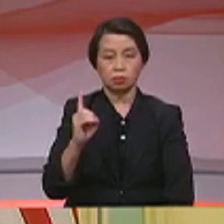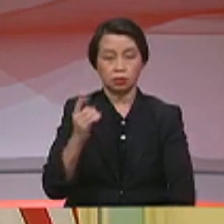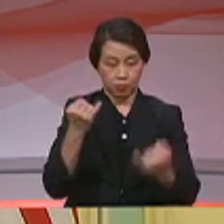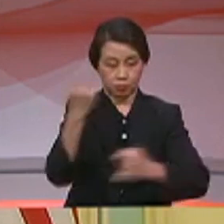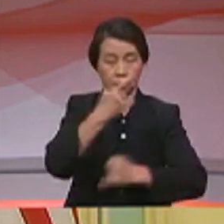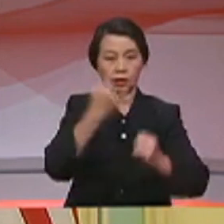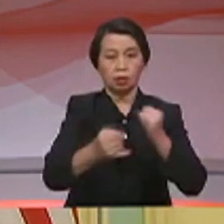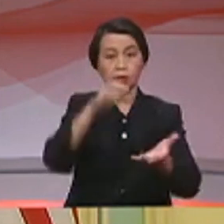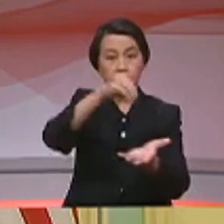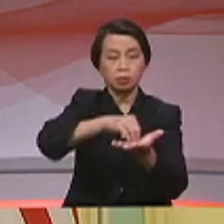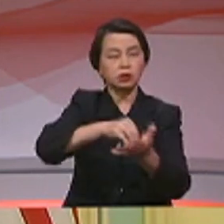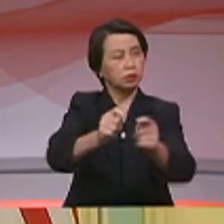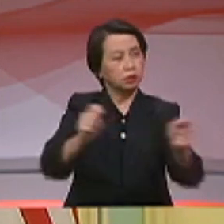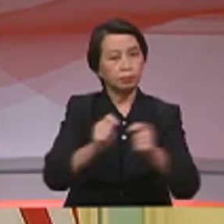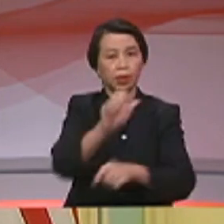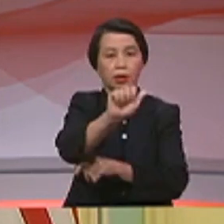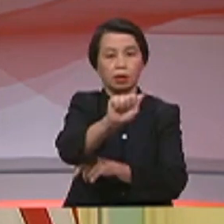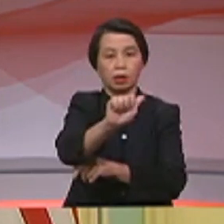pentadbiran di Aman Jaya.